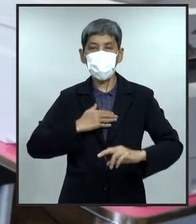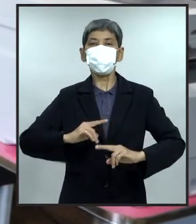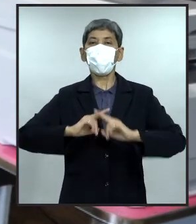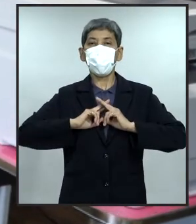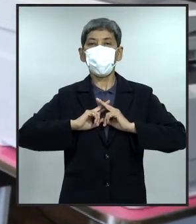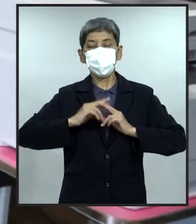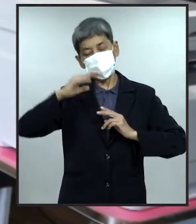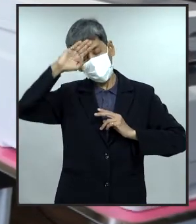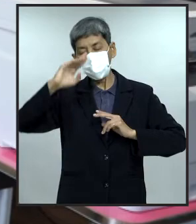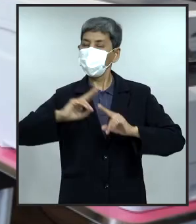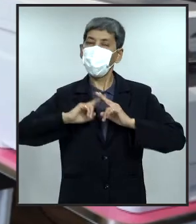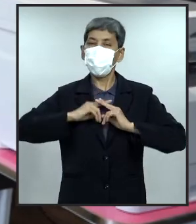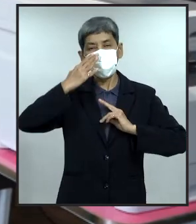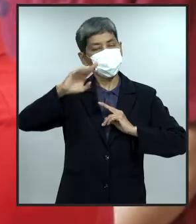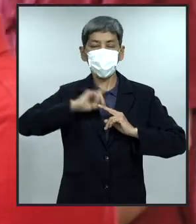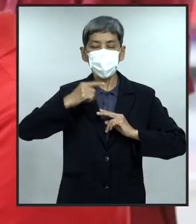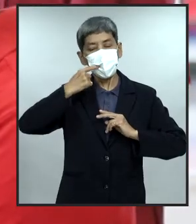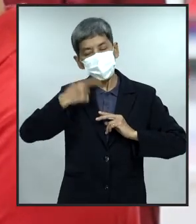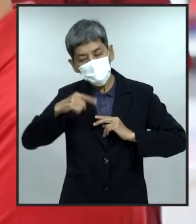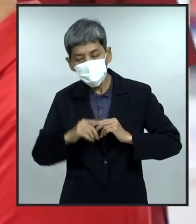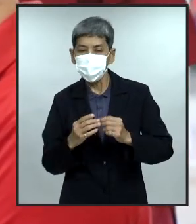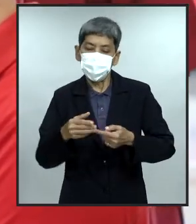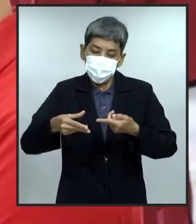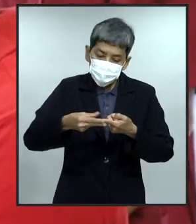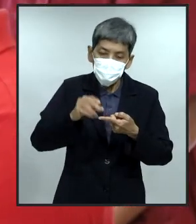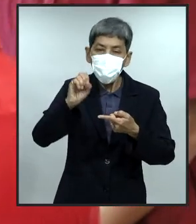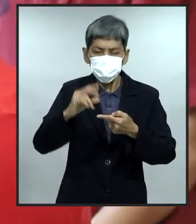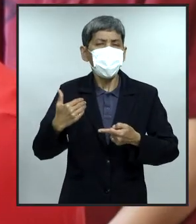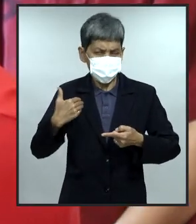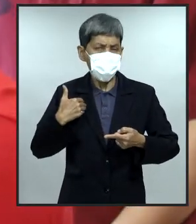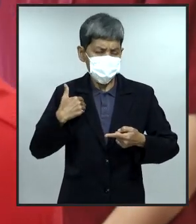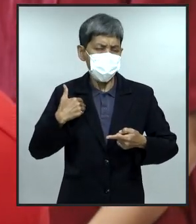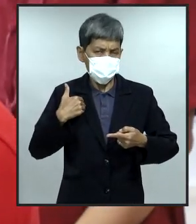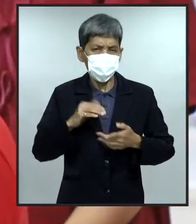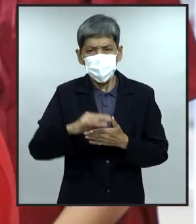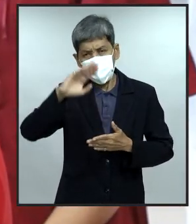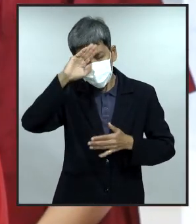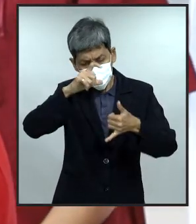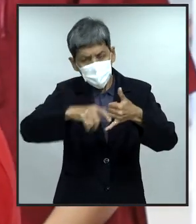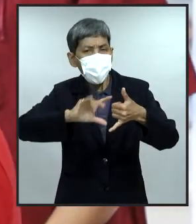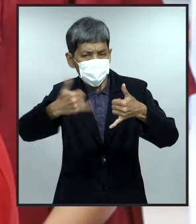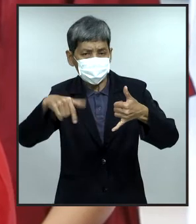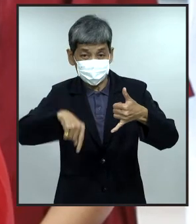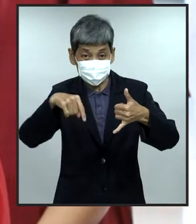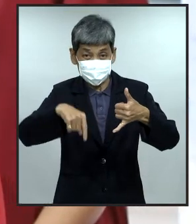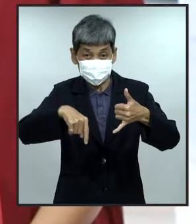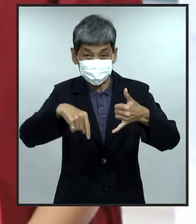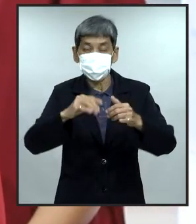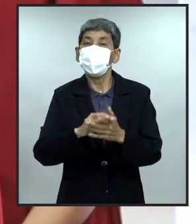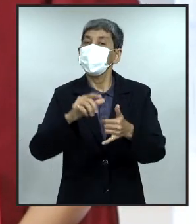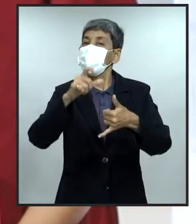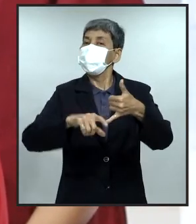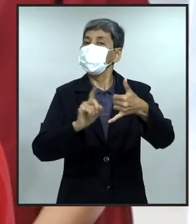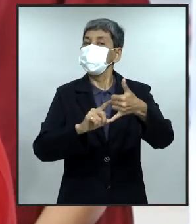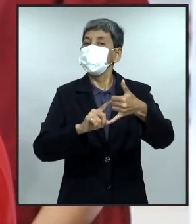ออกซิเจนเองเนี่ยค่ะแต่ว่าอาจจะมีข้อจำกัดในผู้ป่วยบางรายเพราะว่าที่นี่ก็คือจะเป็นคนไข้